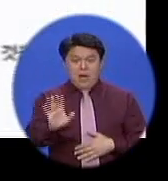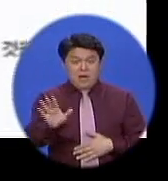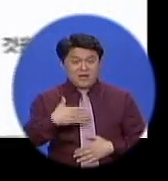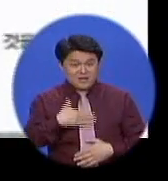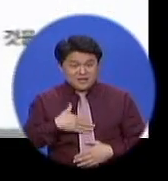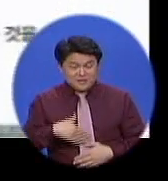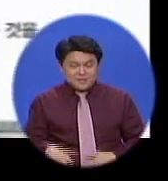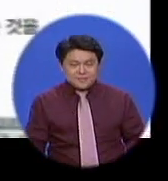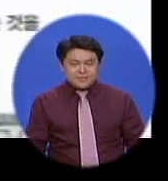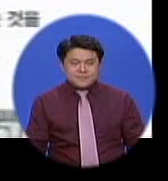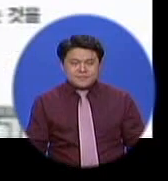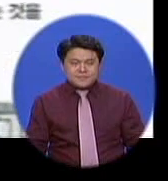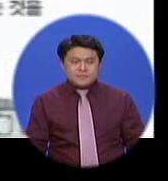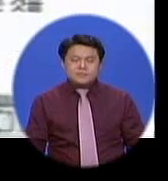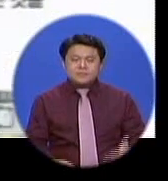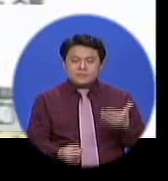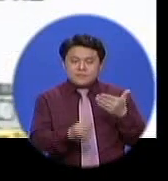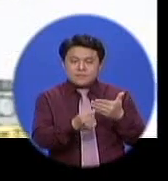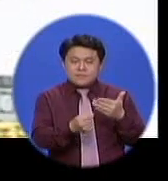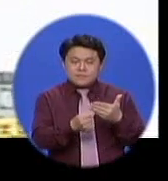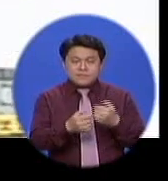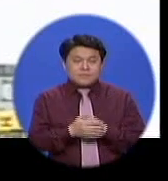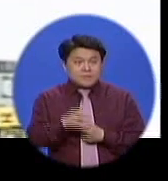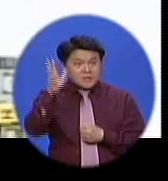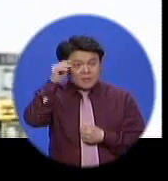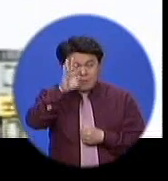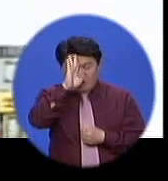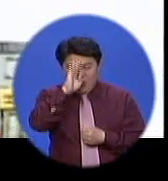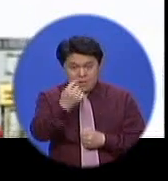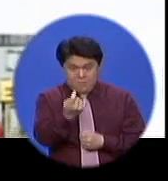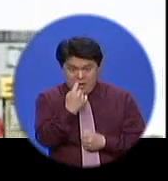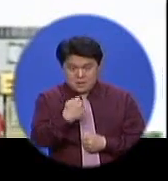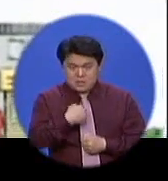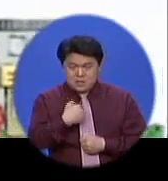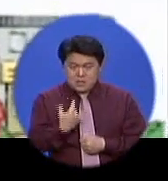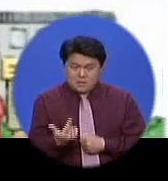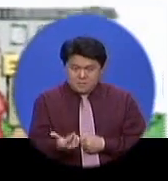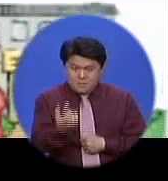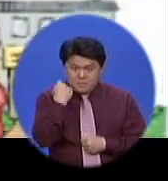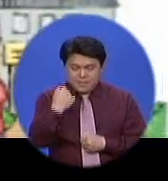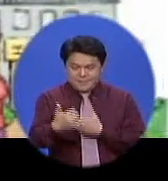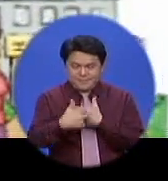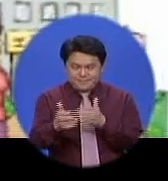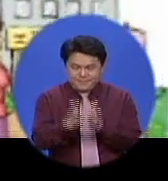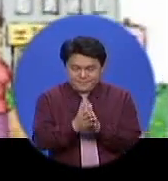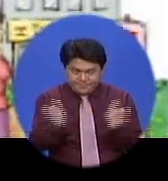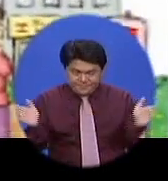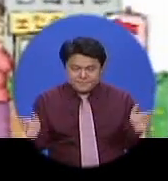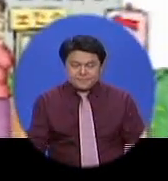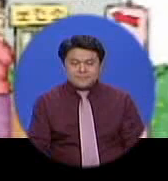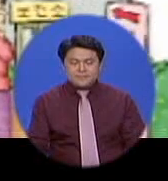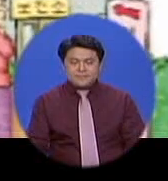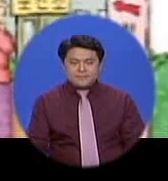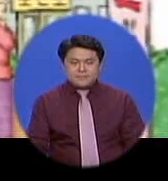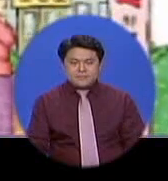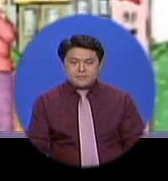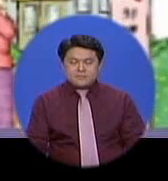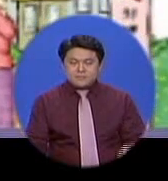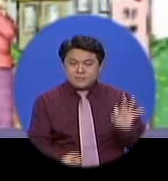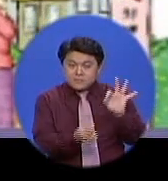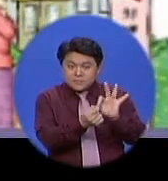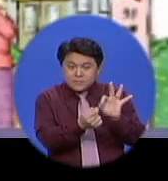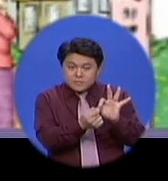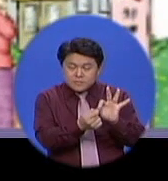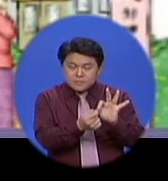아닙니다. 아홉 번째, 치매에 걸리면 가능한 빨리 치료를 시작하세요. 열